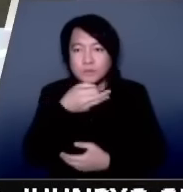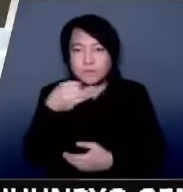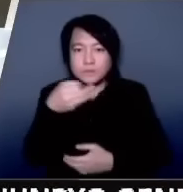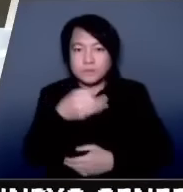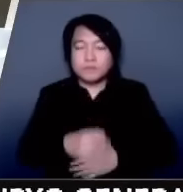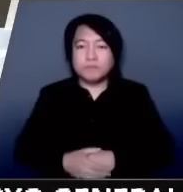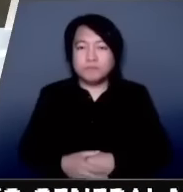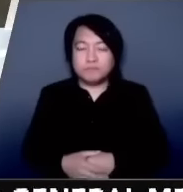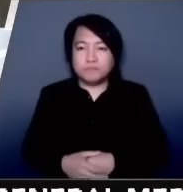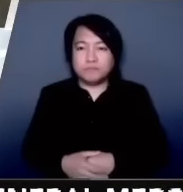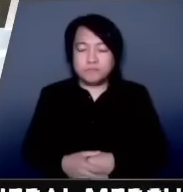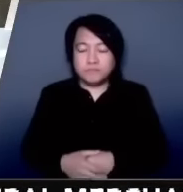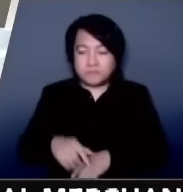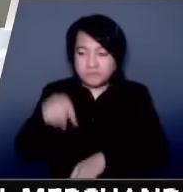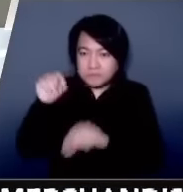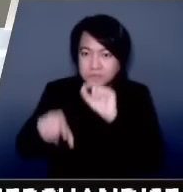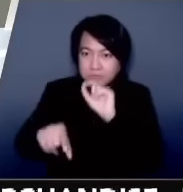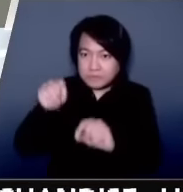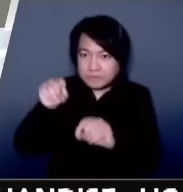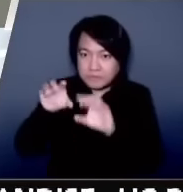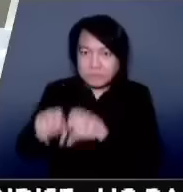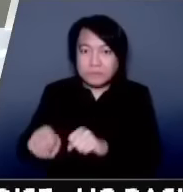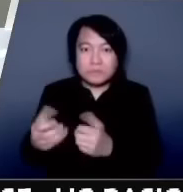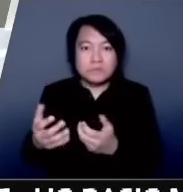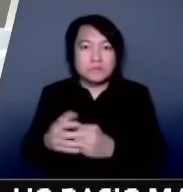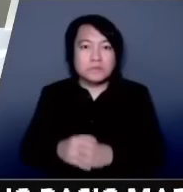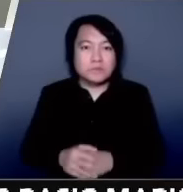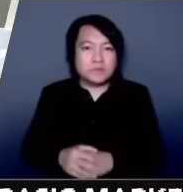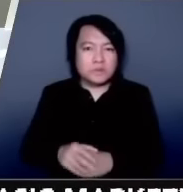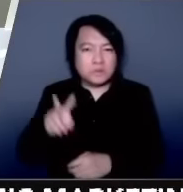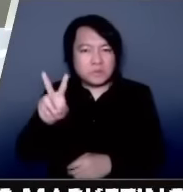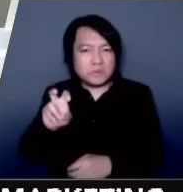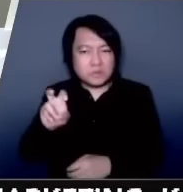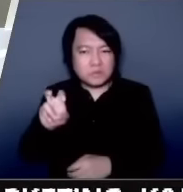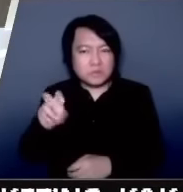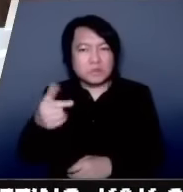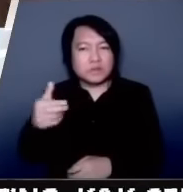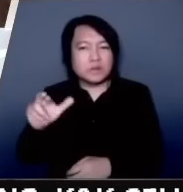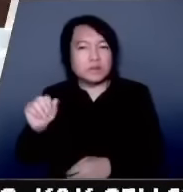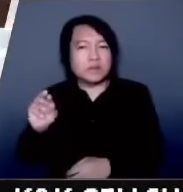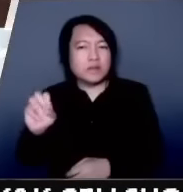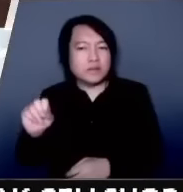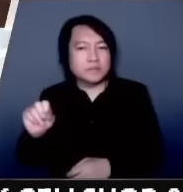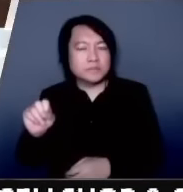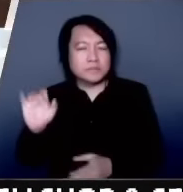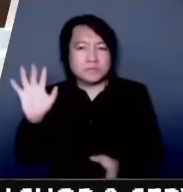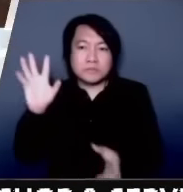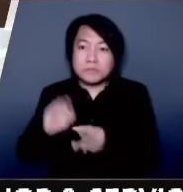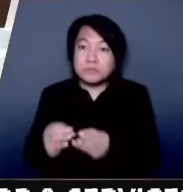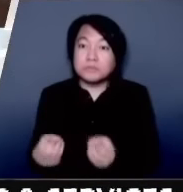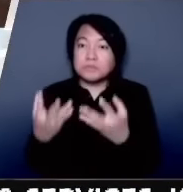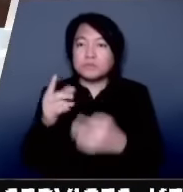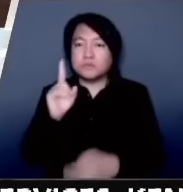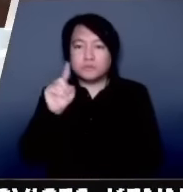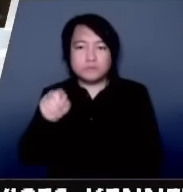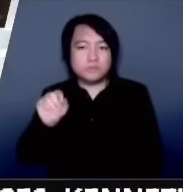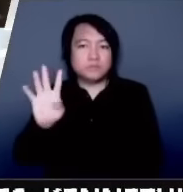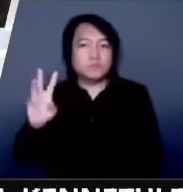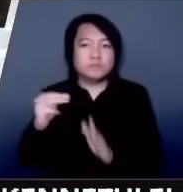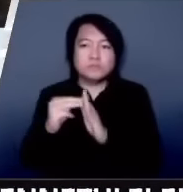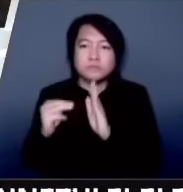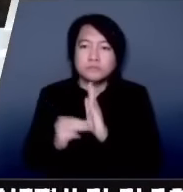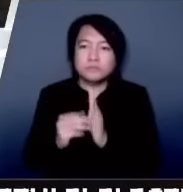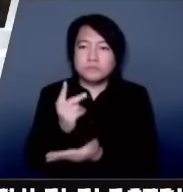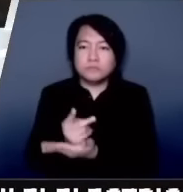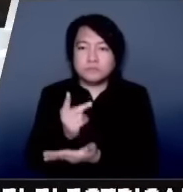mga sospek ang nasa 220 gramo ng umano'y shabu na nagkakahalaga ng mahigit sa 1.4 million pesos. Inalam pa